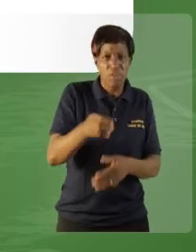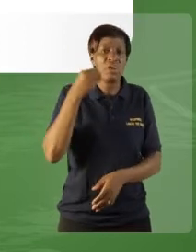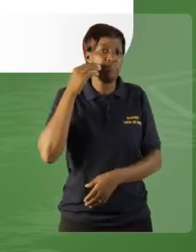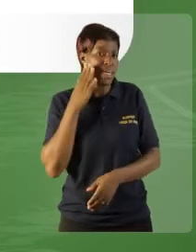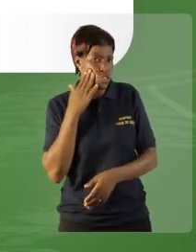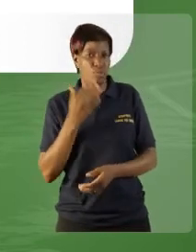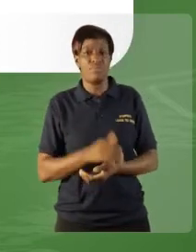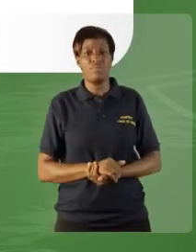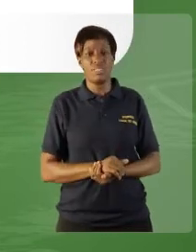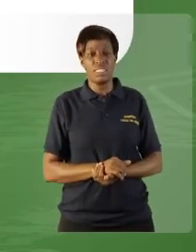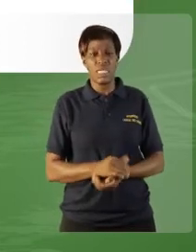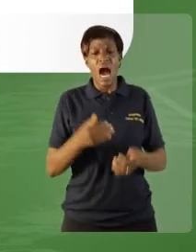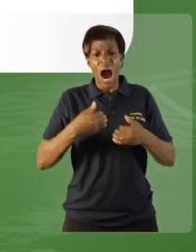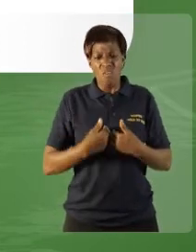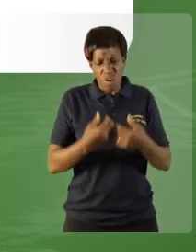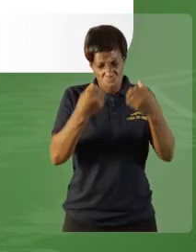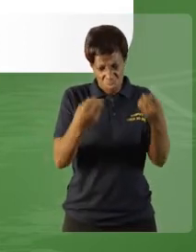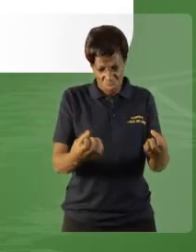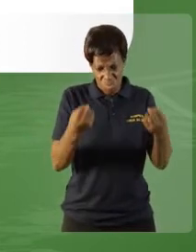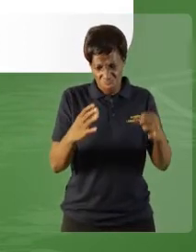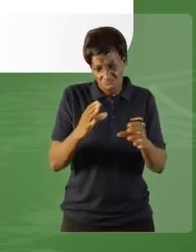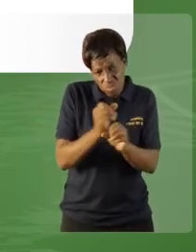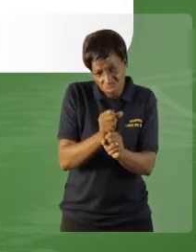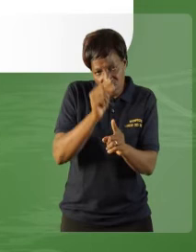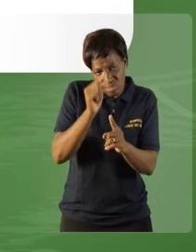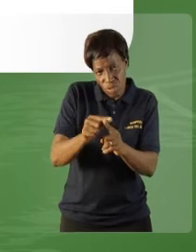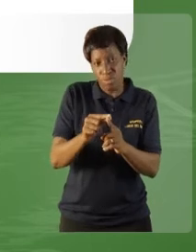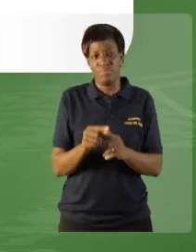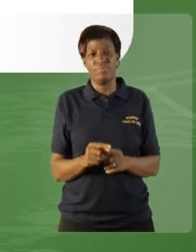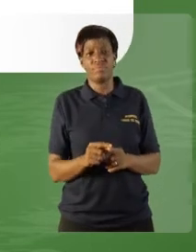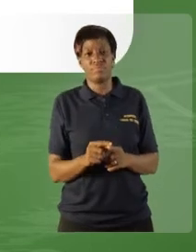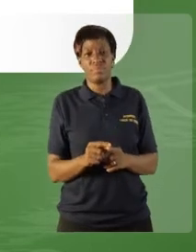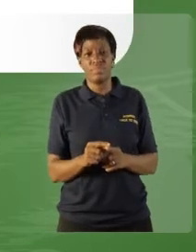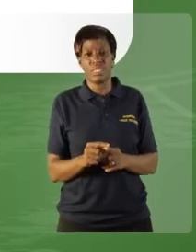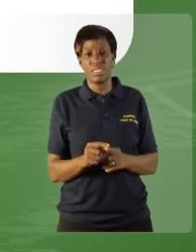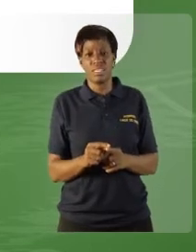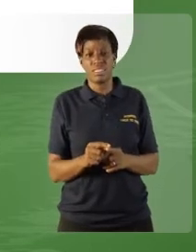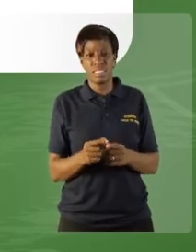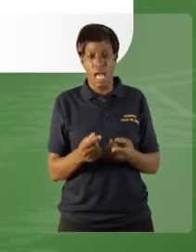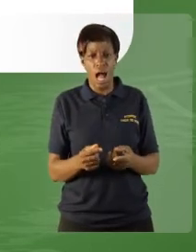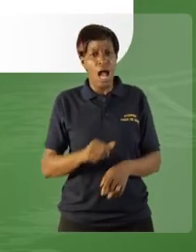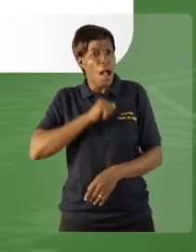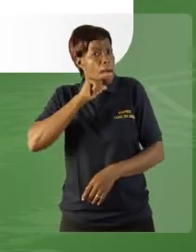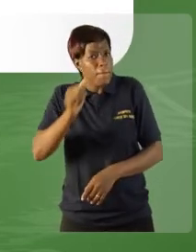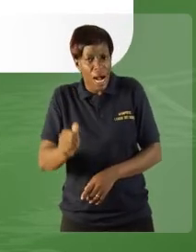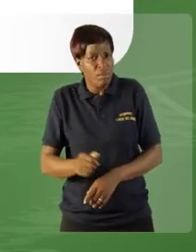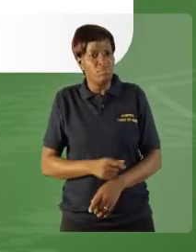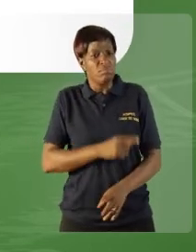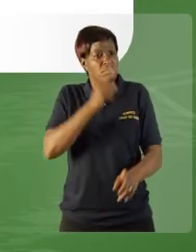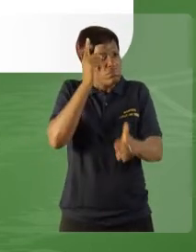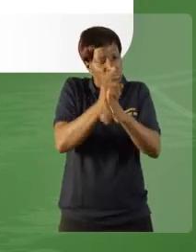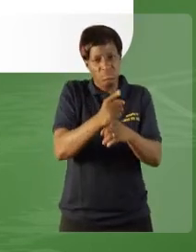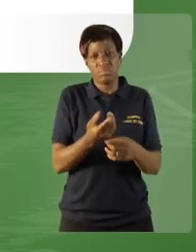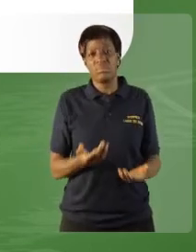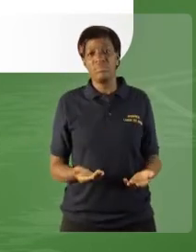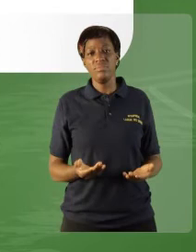Nous avons de nombreuses abréviations et souvent non encore lexicalisées. Nous avons le